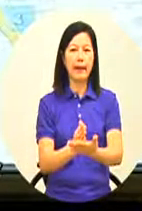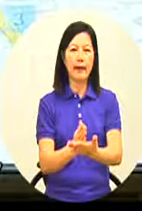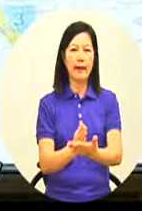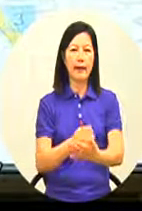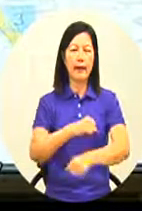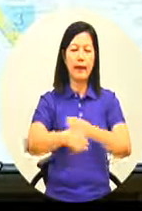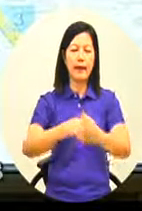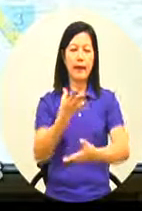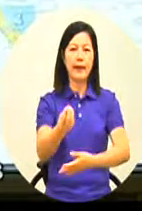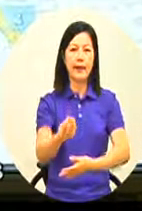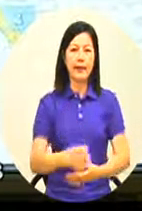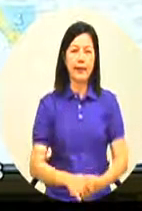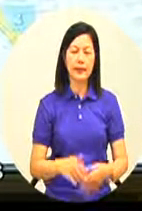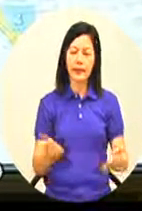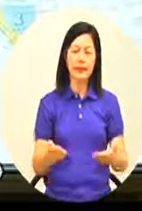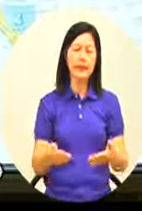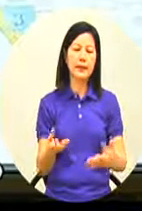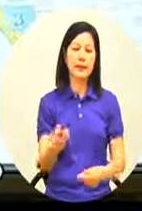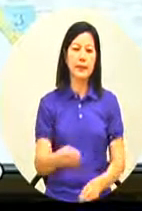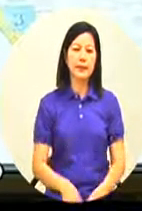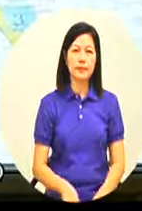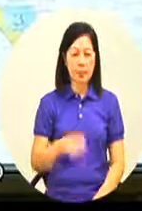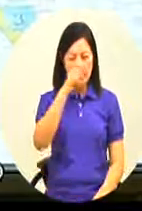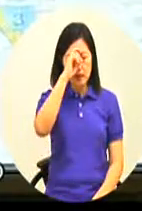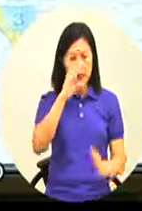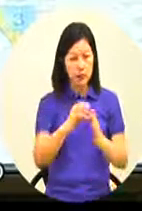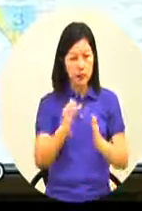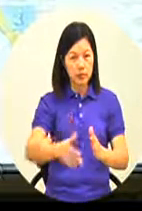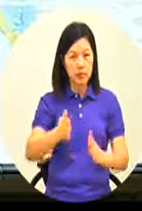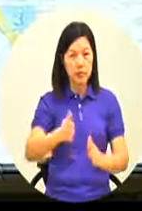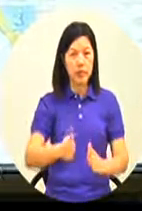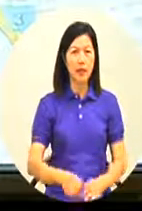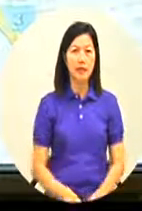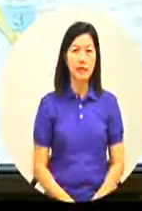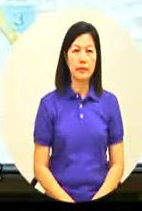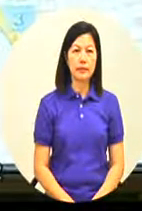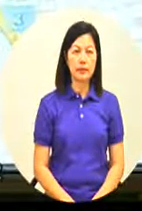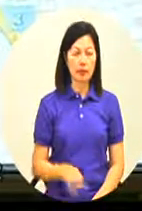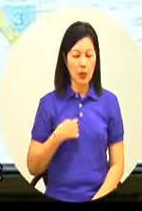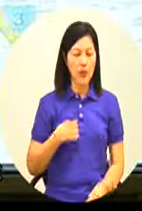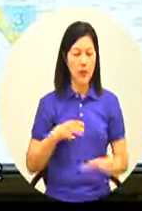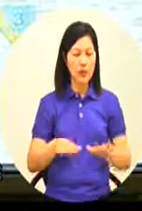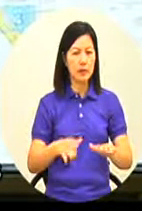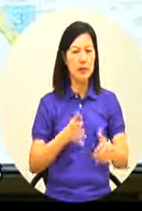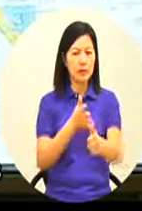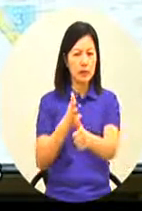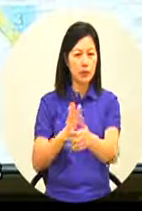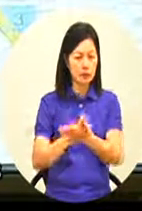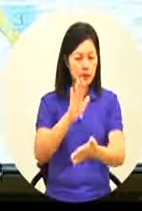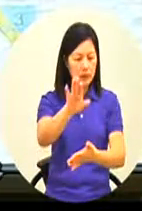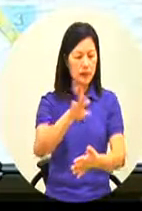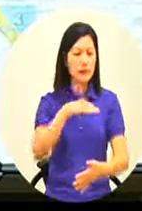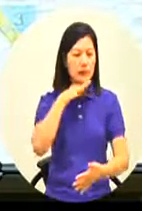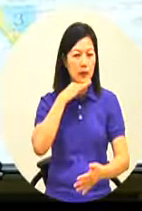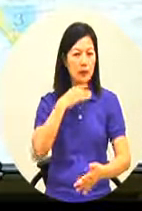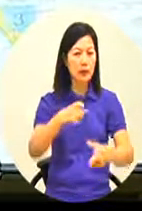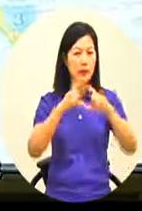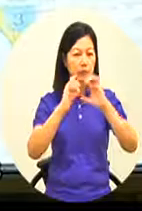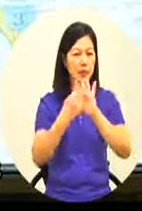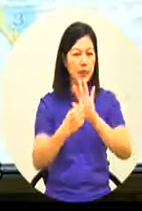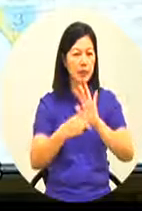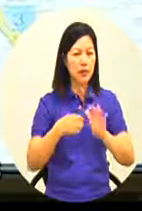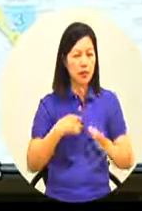个我们希望局长在我们本席在这个质询的之后，待会你再答复我，我